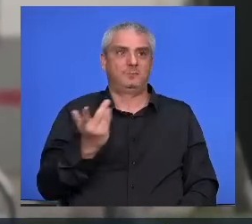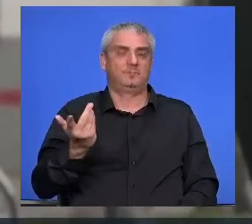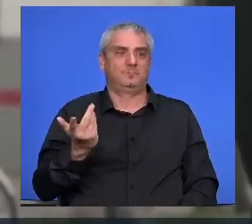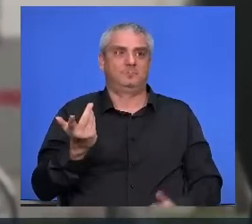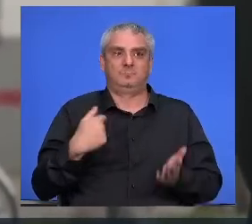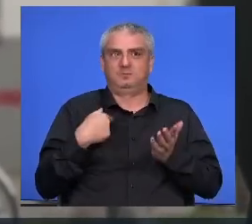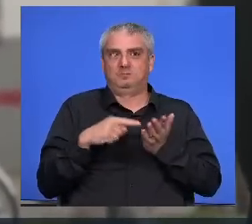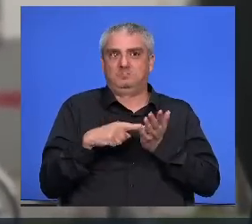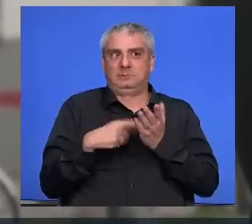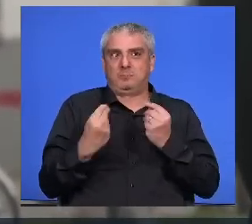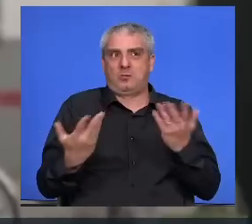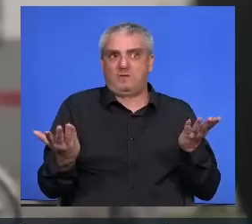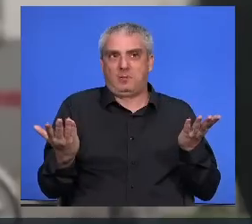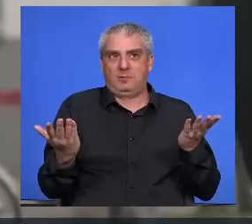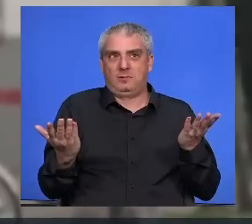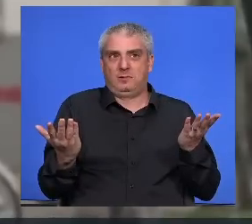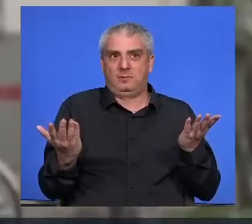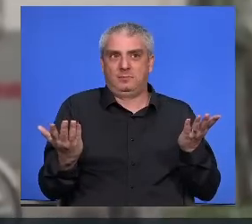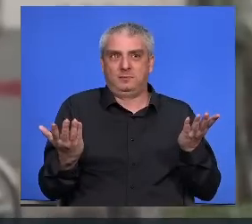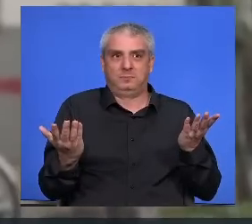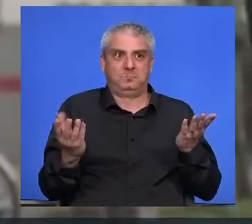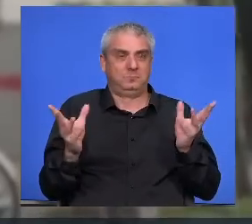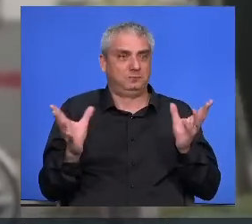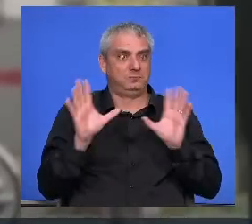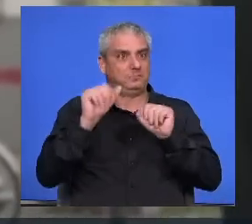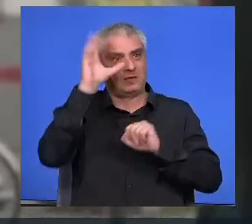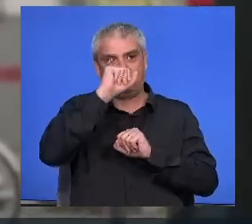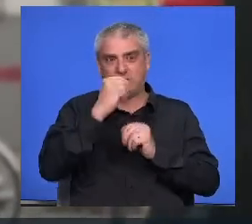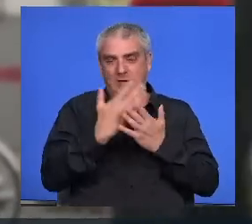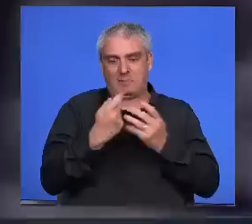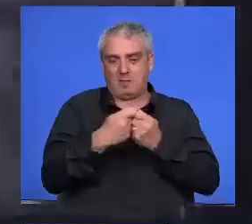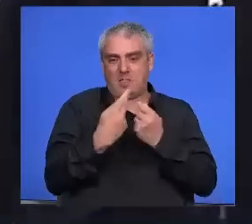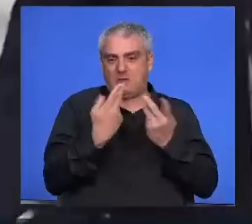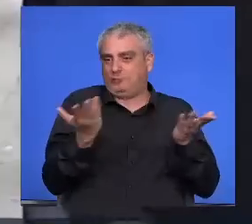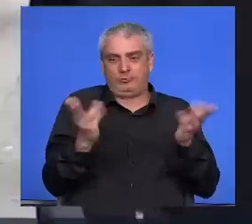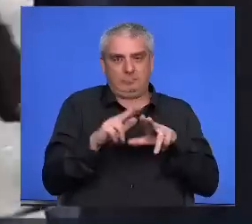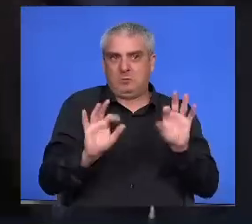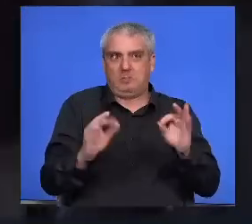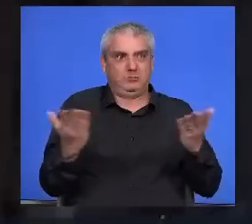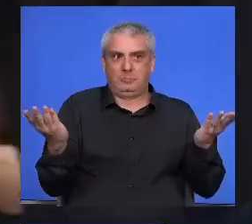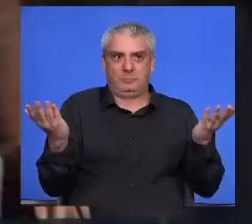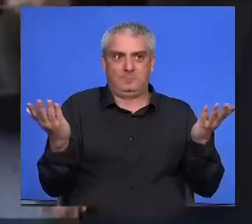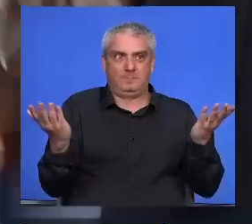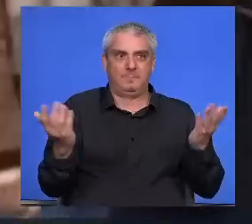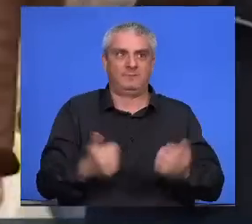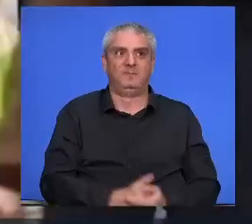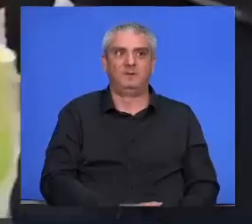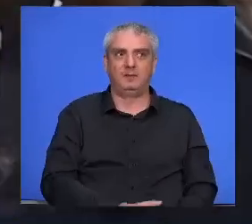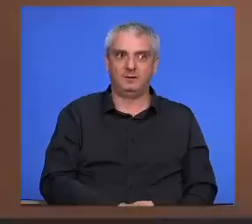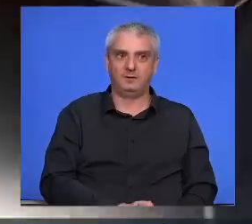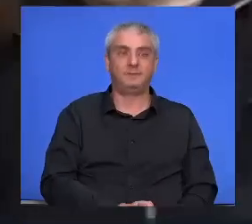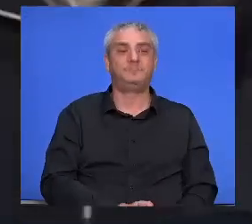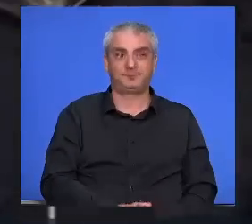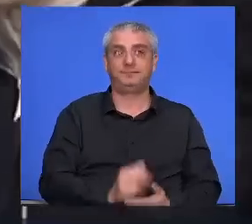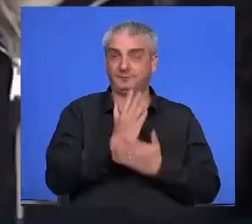das macht irgendwann einfach keinen Sinn mehr, an so Konzepten festzuhalten, die halt mit der Realität nichts mehr zu tun haben. כן,